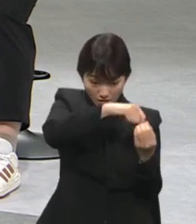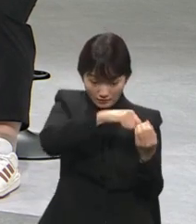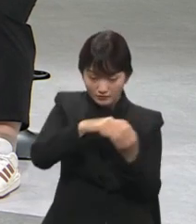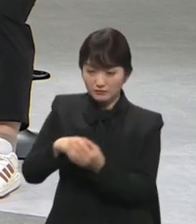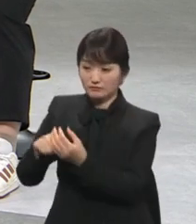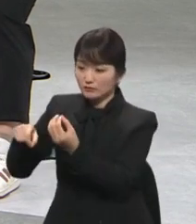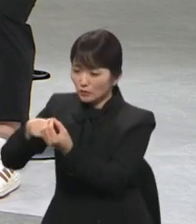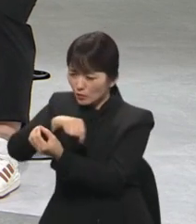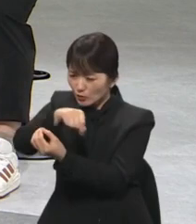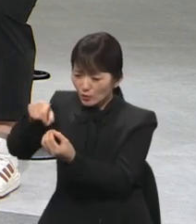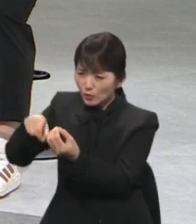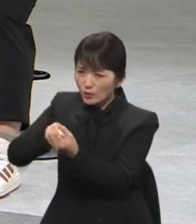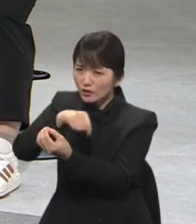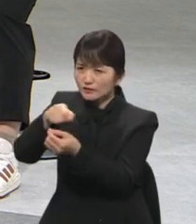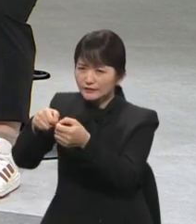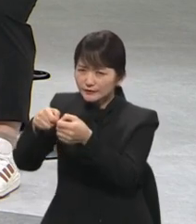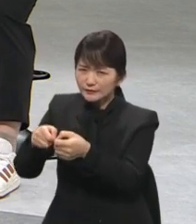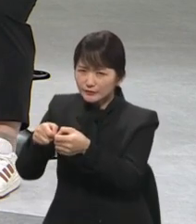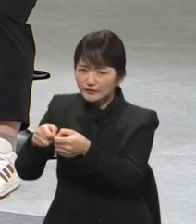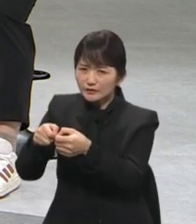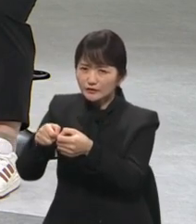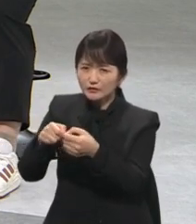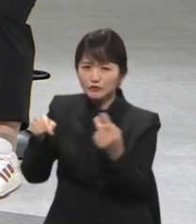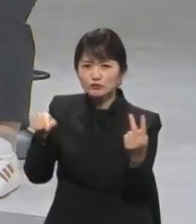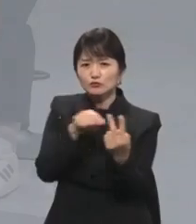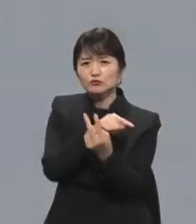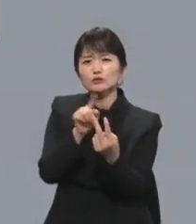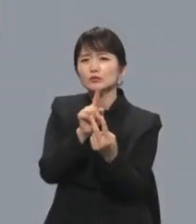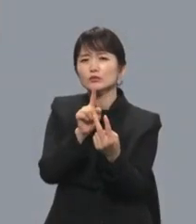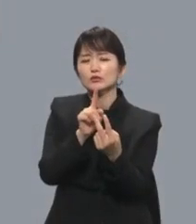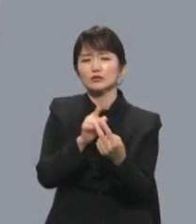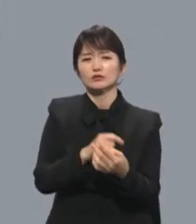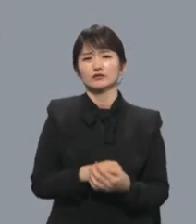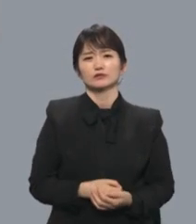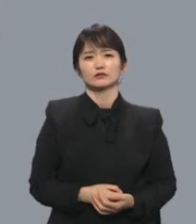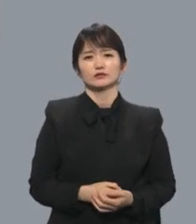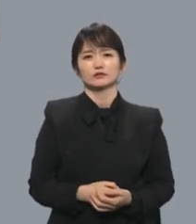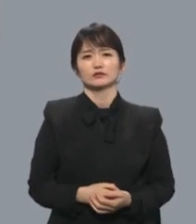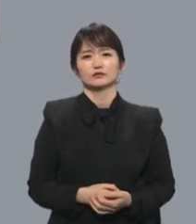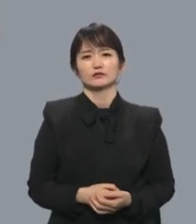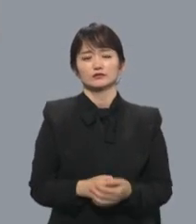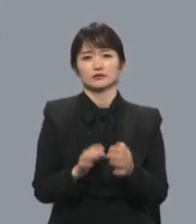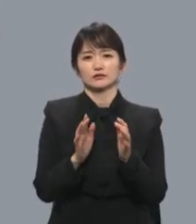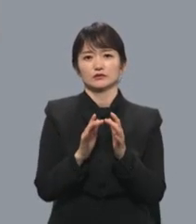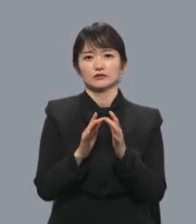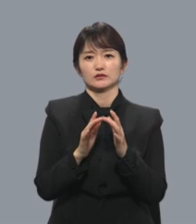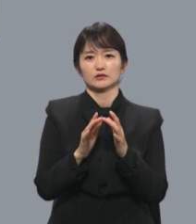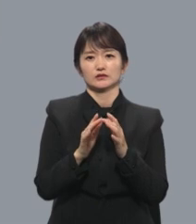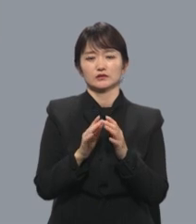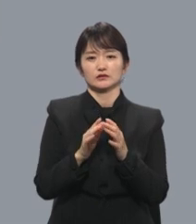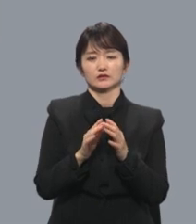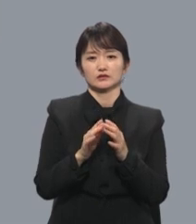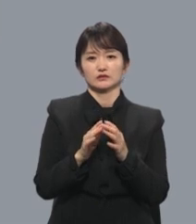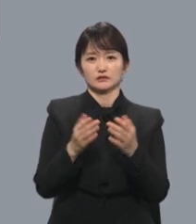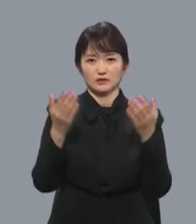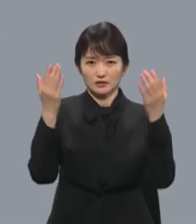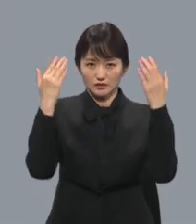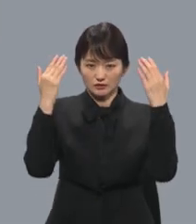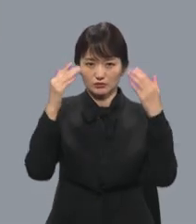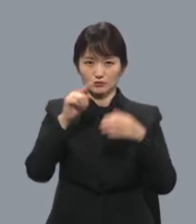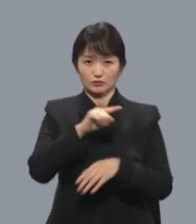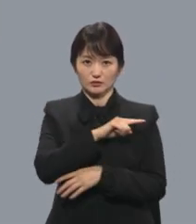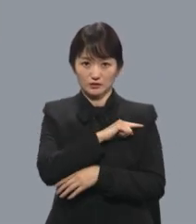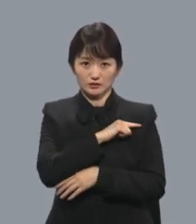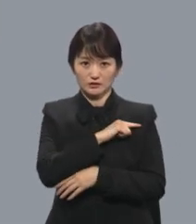다 정답이 될 수 있을까요 이게 이제 온라인에서 좀 이슈가 되고 있는 겁니다 그래서 온라인 전교 1등 아이가 0점 처리됐습니다